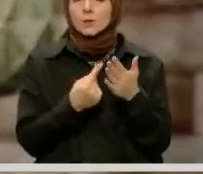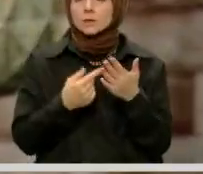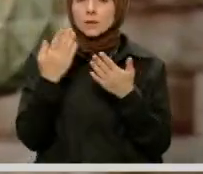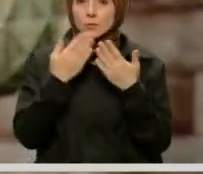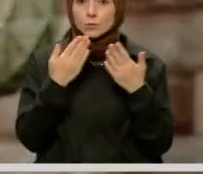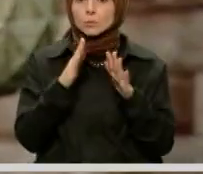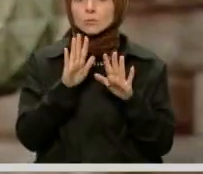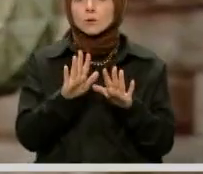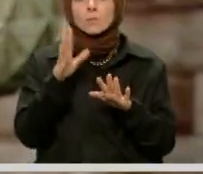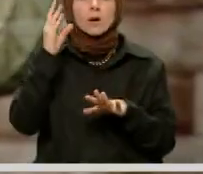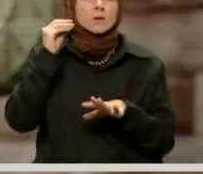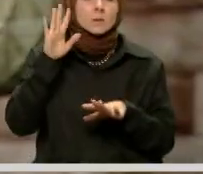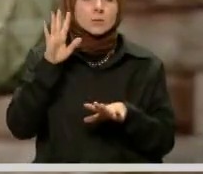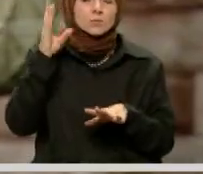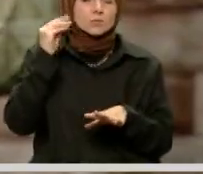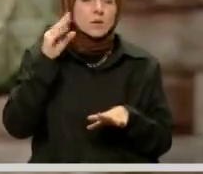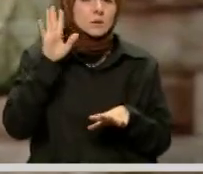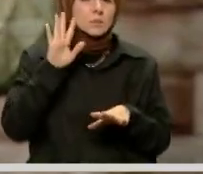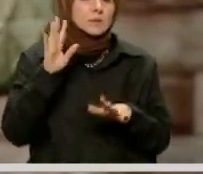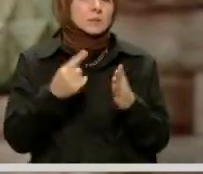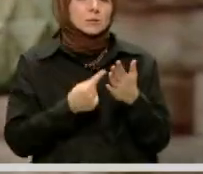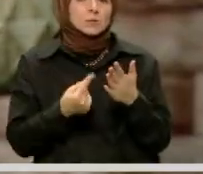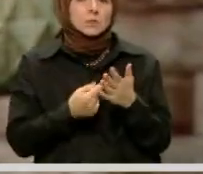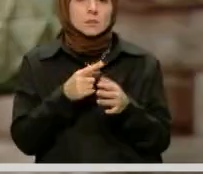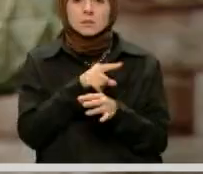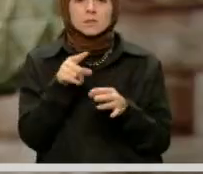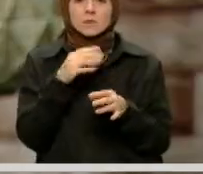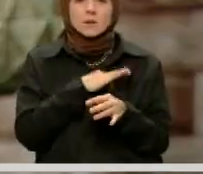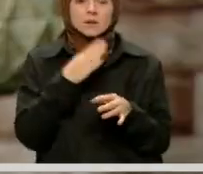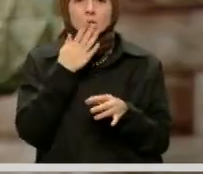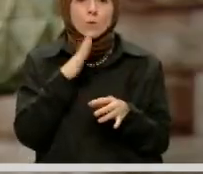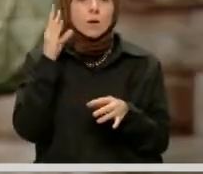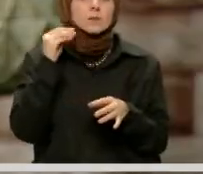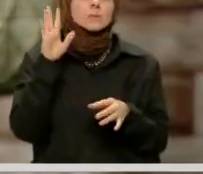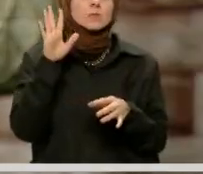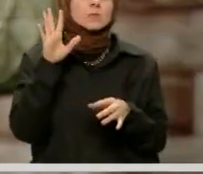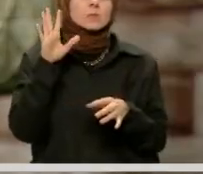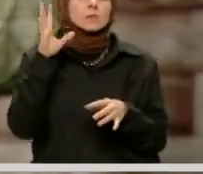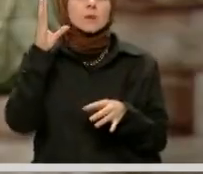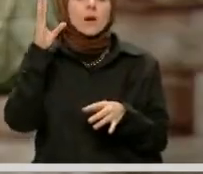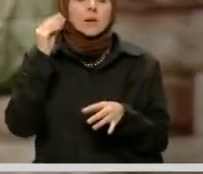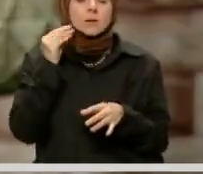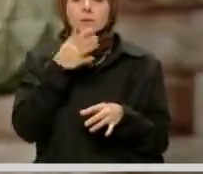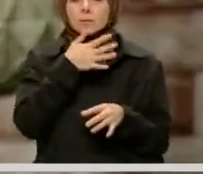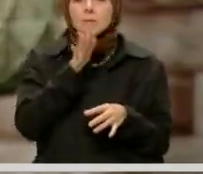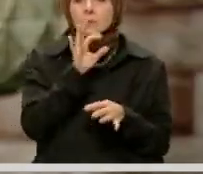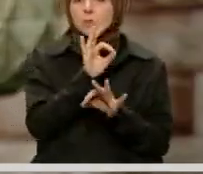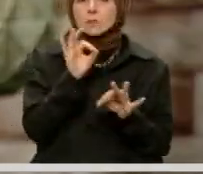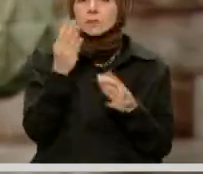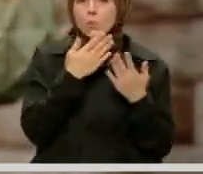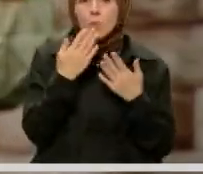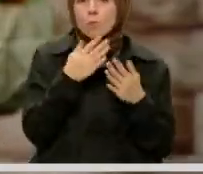ama anlamıyorsunuz kardeşim. Anlamadığınız Kur'an'ın size ne faydası olacak? Anlamayacaksanız, manasını bilmiyorsanız hiç okumayın gibi